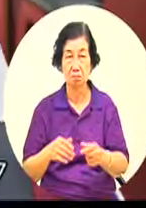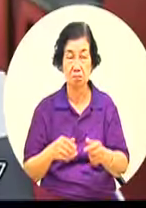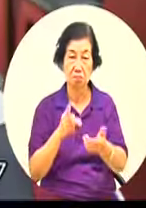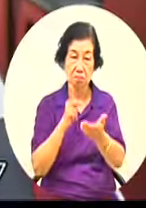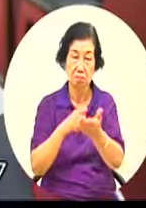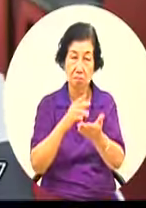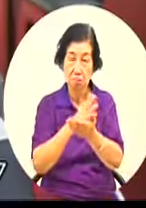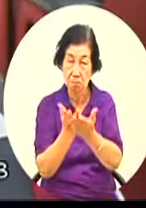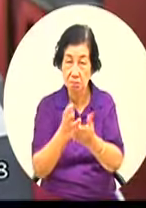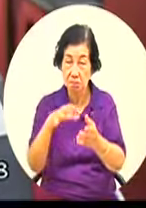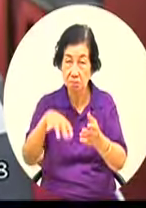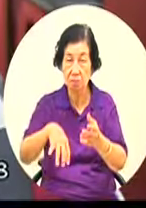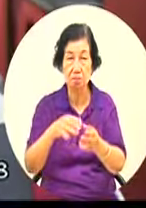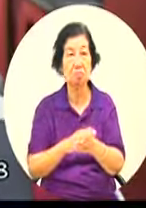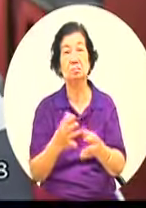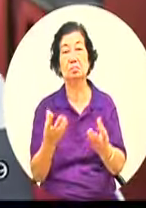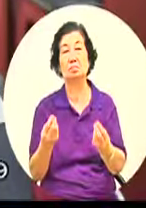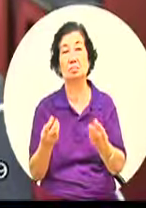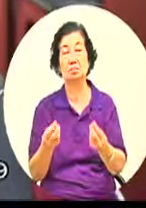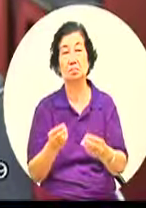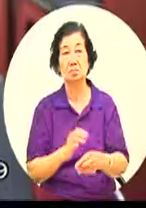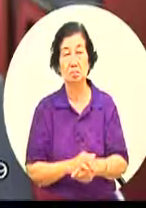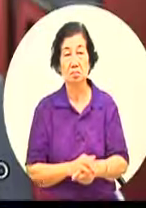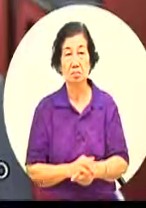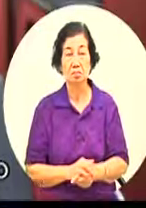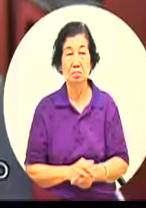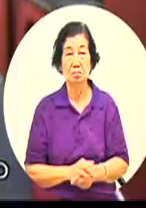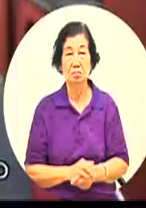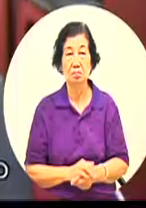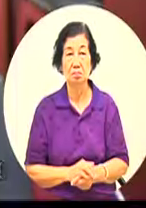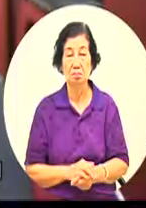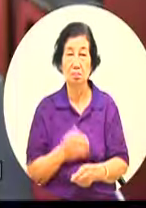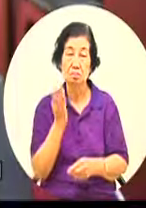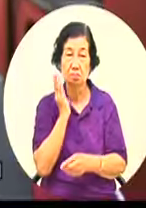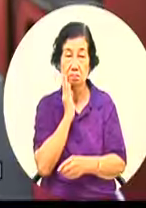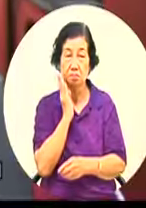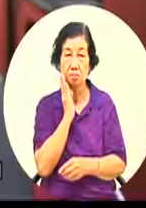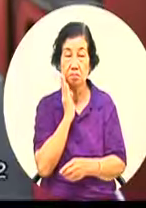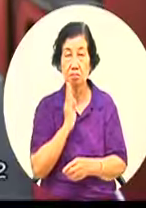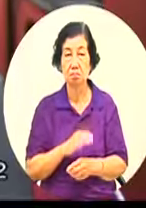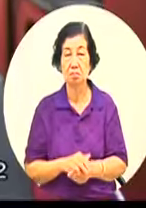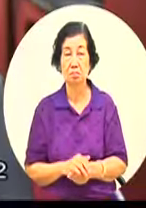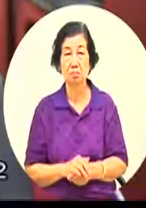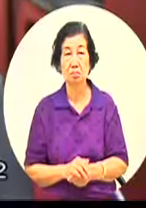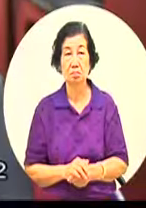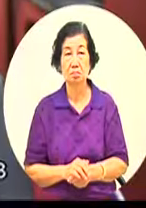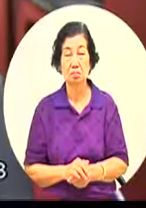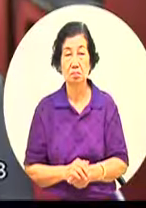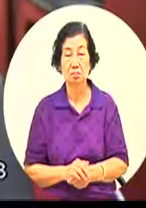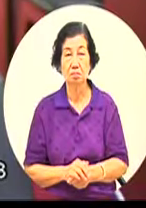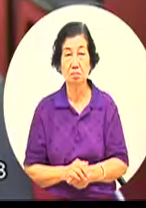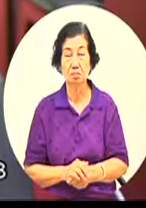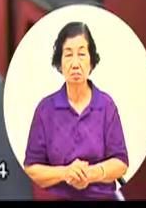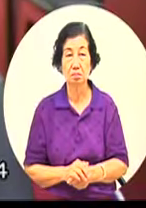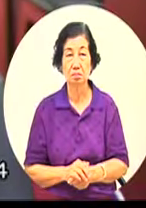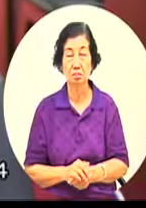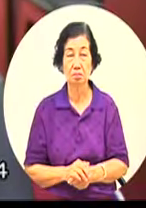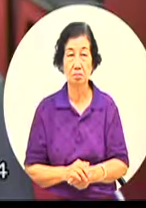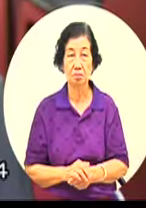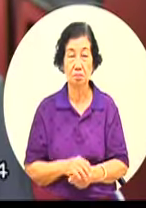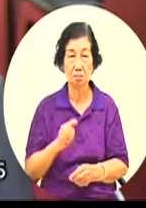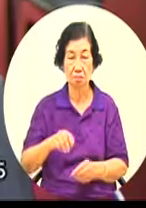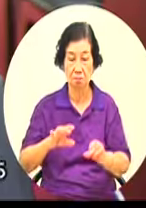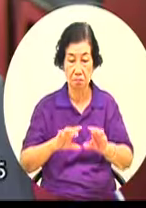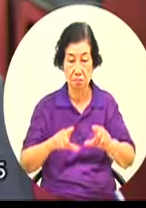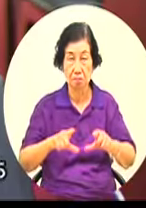说没有一座图书馆。那我就觉得说这样好可惜。那也刚好有这样这么一块这么大的土